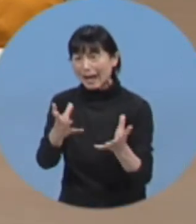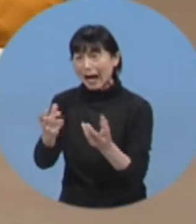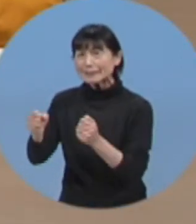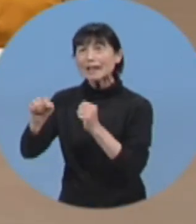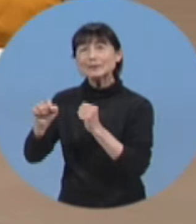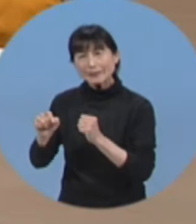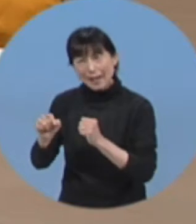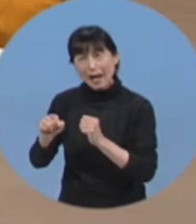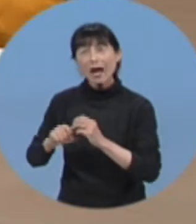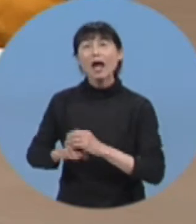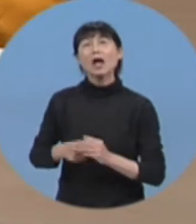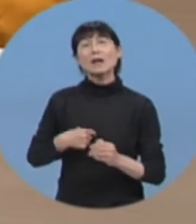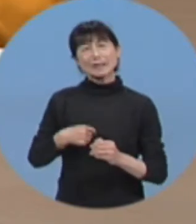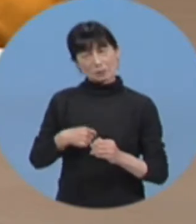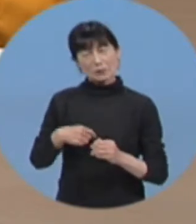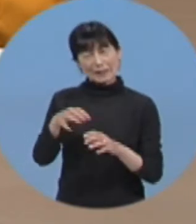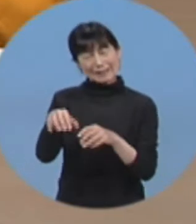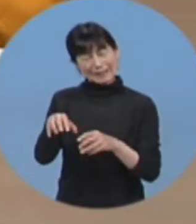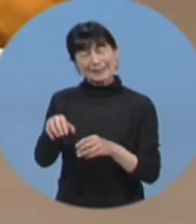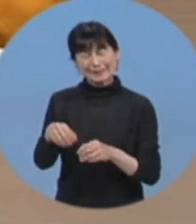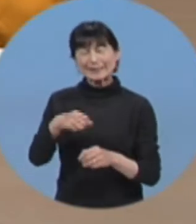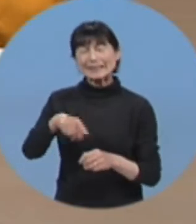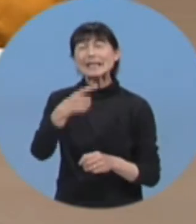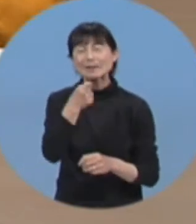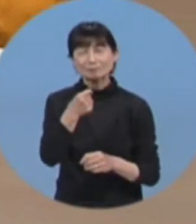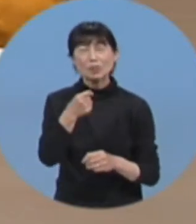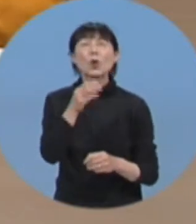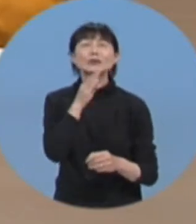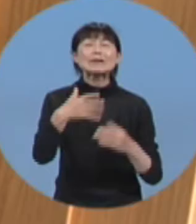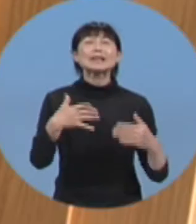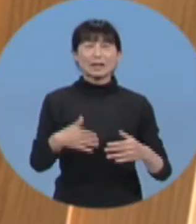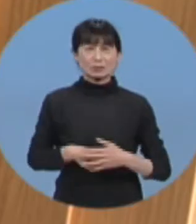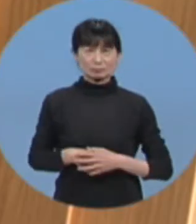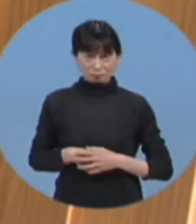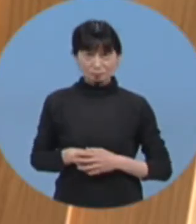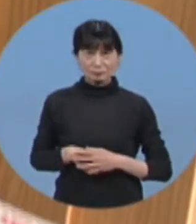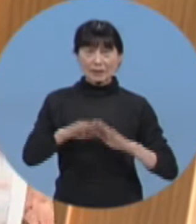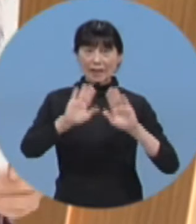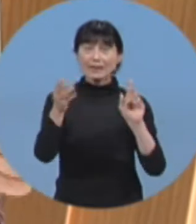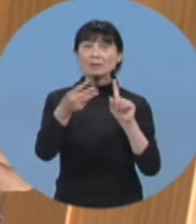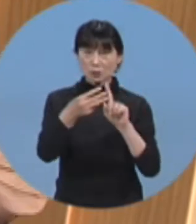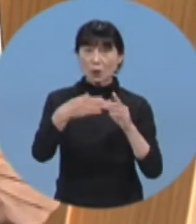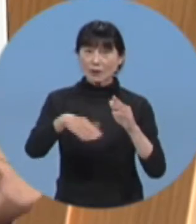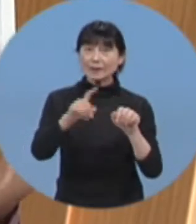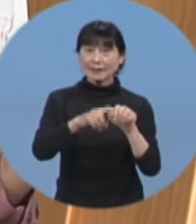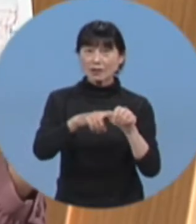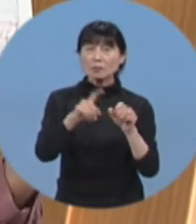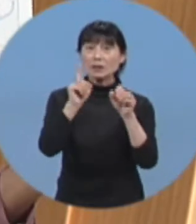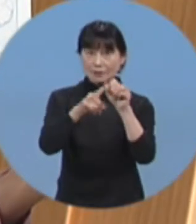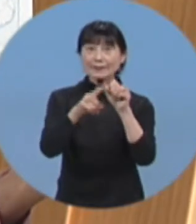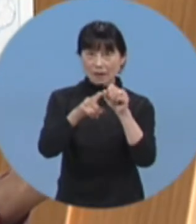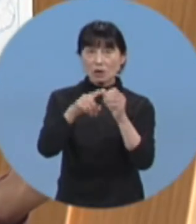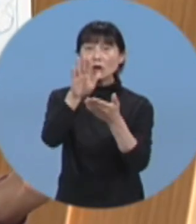ことなんですね。私も潮干狩り行きたいです。 本当に楽しかったです。開催日やお出かけ時間の目安にな